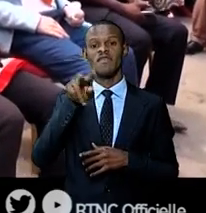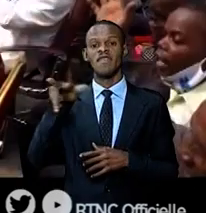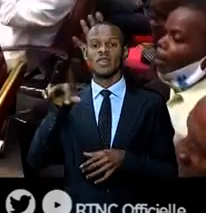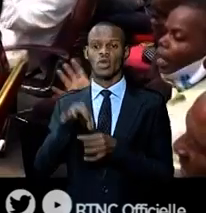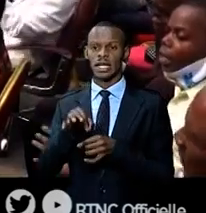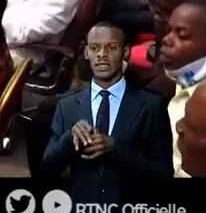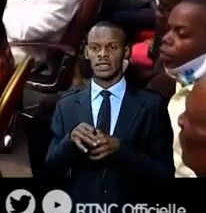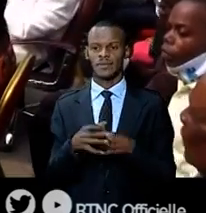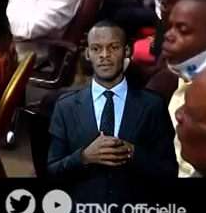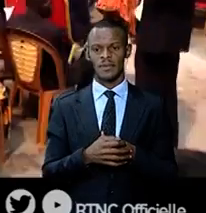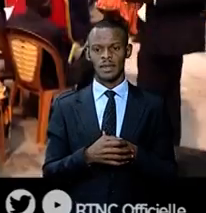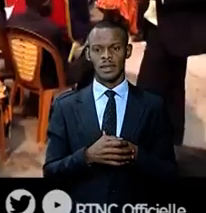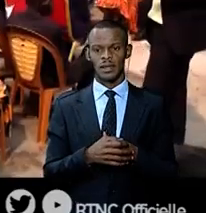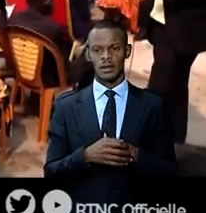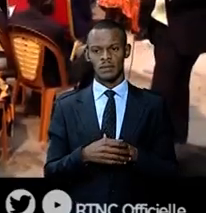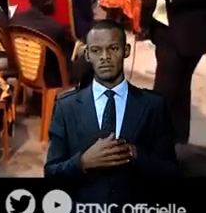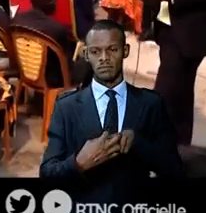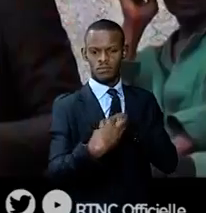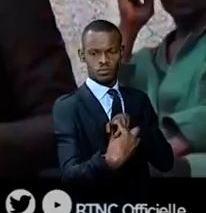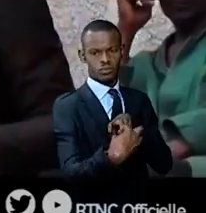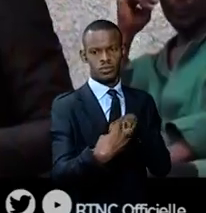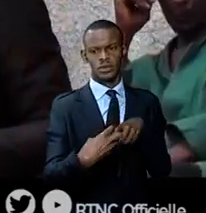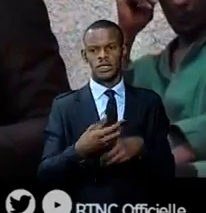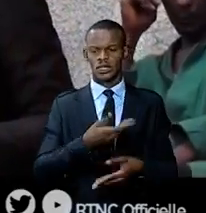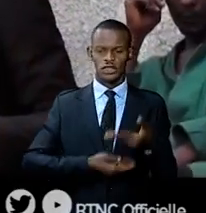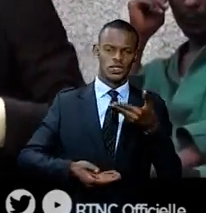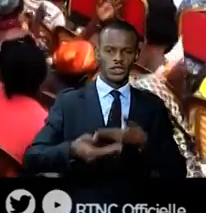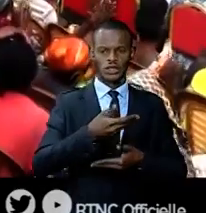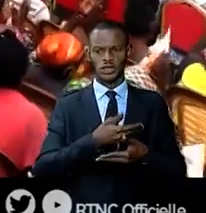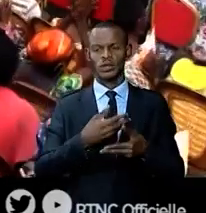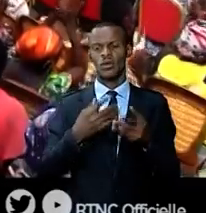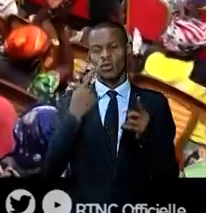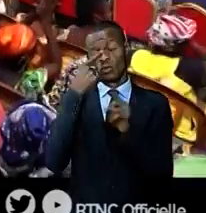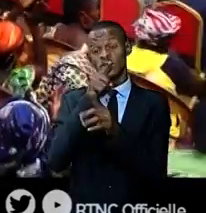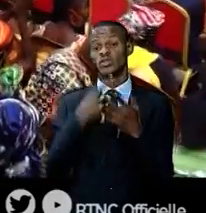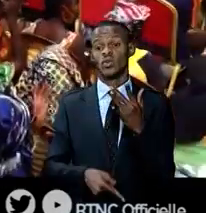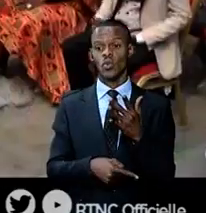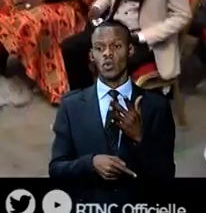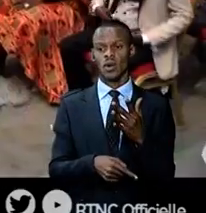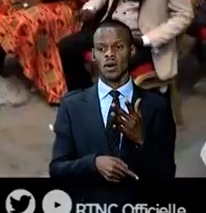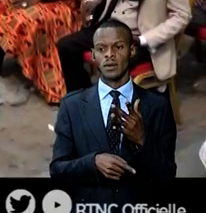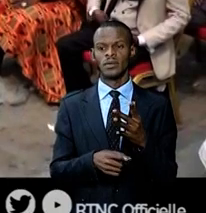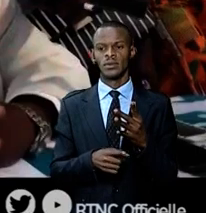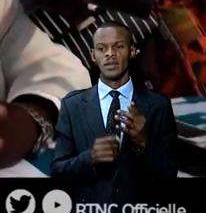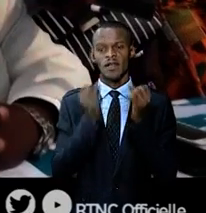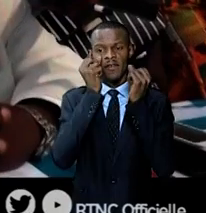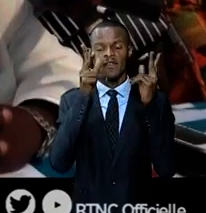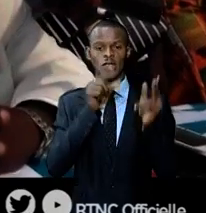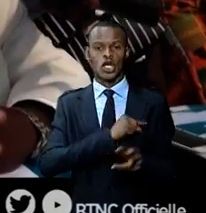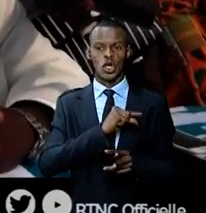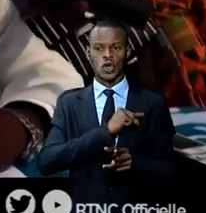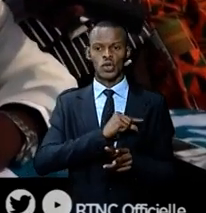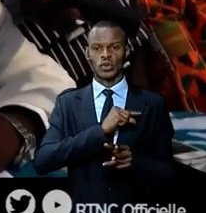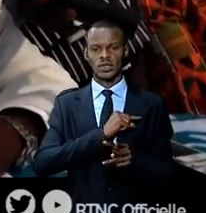des spectateurs de l'autre ». L'objectif de cette rencontre était d'éveiller les consciences des animateurs des structures de base. Dans un discours bilingue